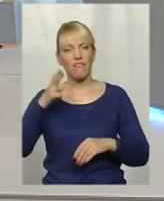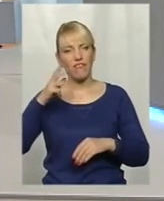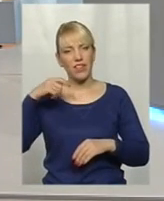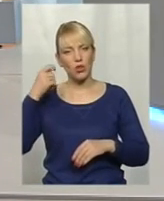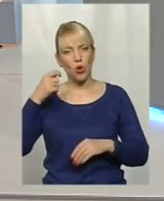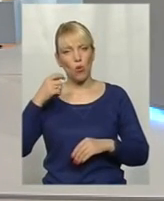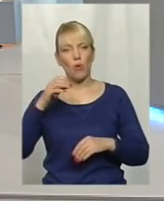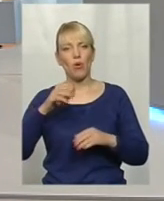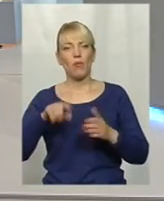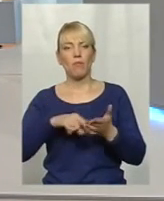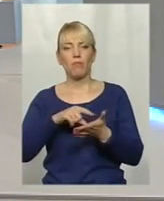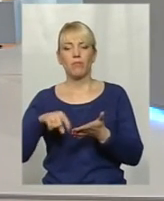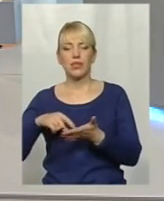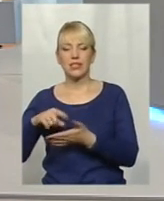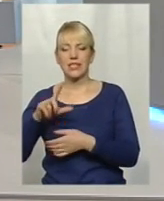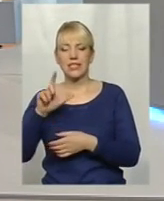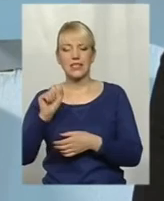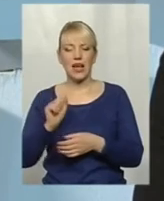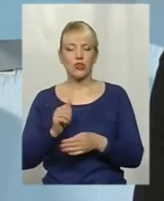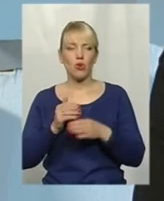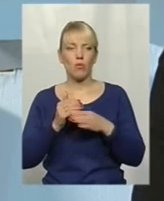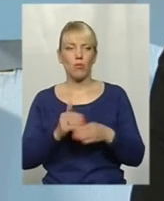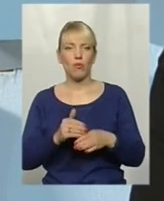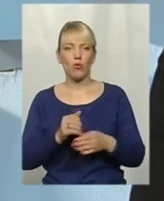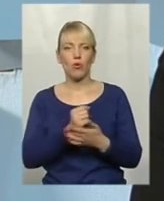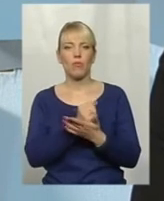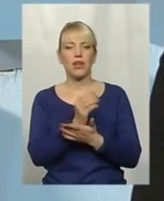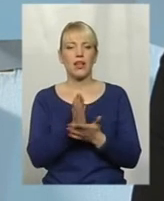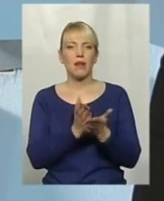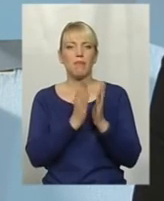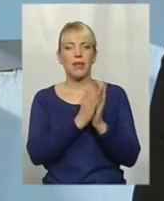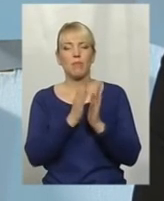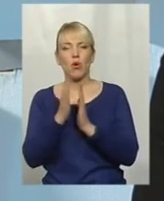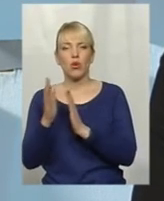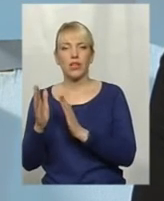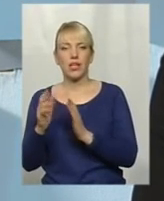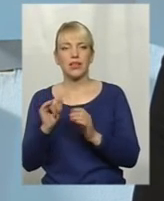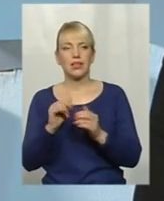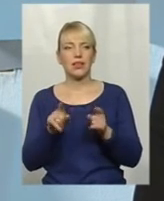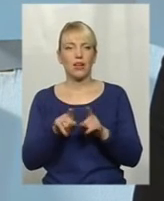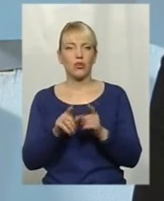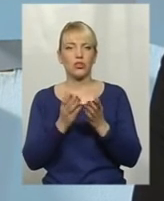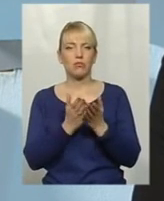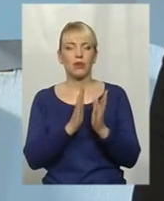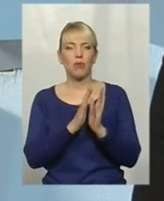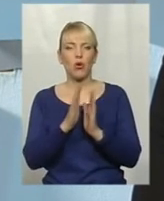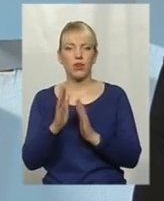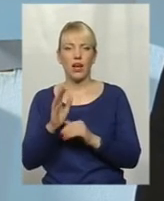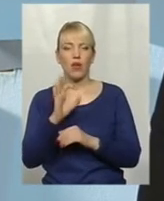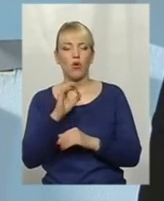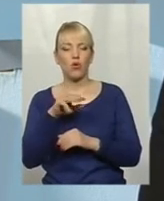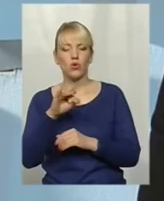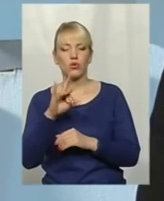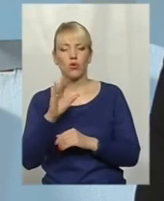допомогою мережі бібліотек, а також бібліотеки імені Островського. Тобто проводиться